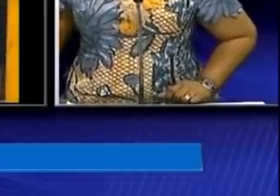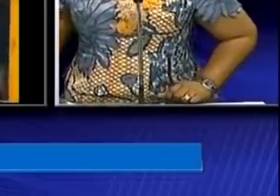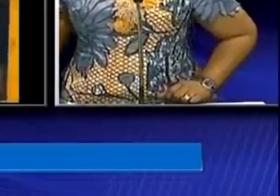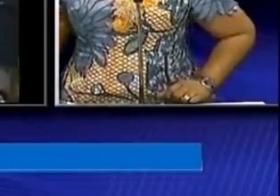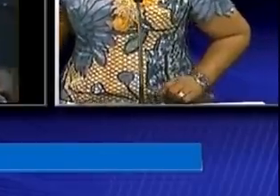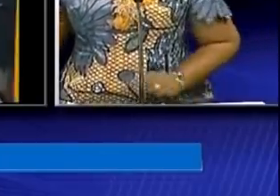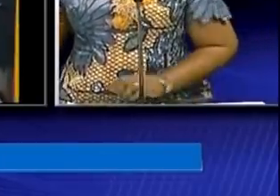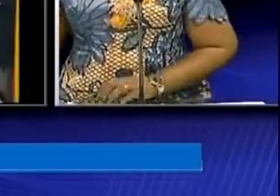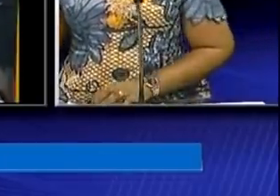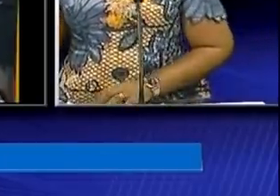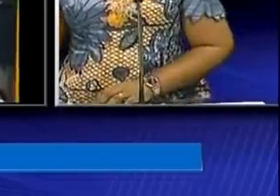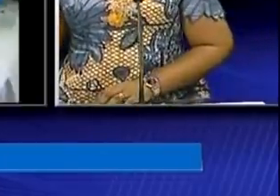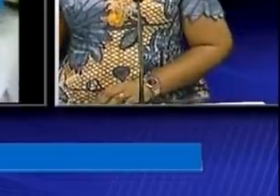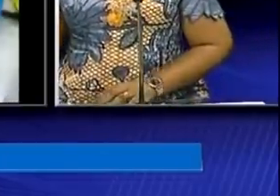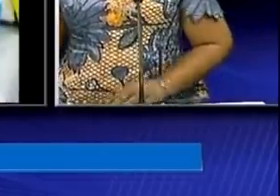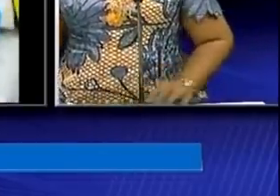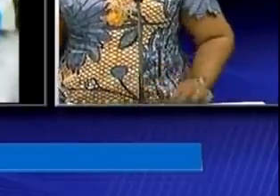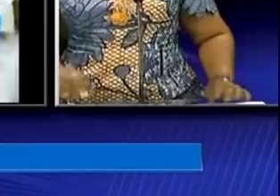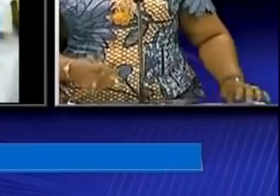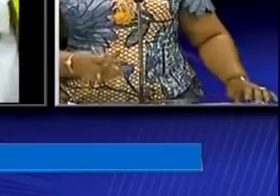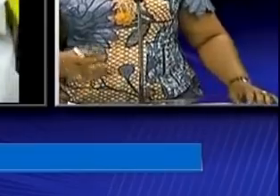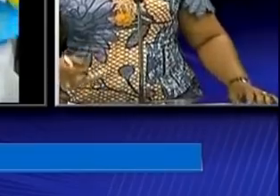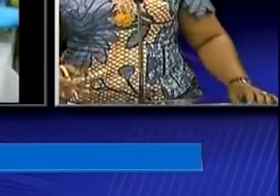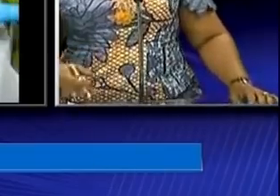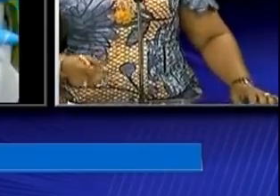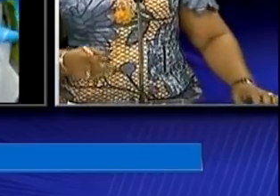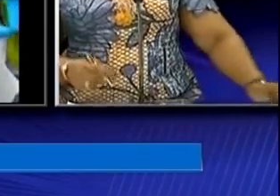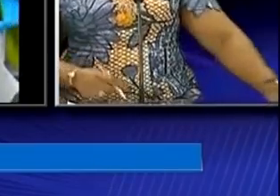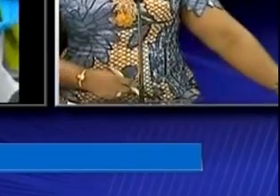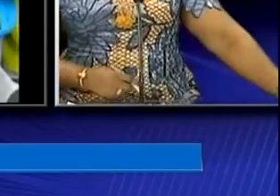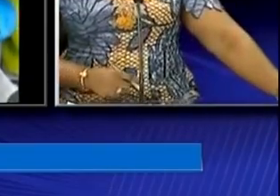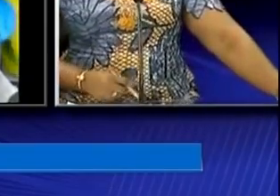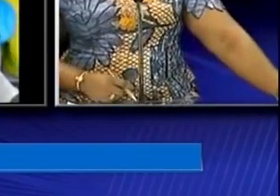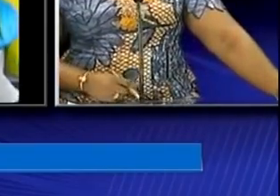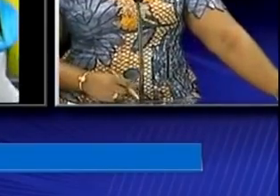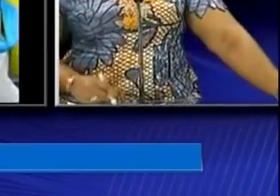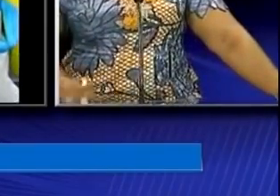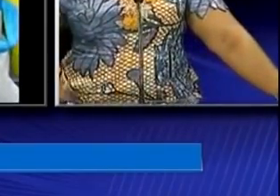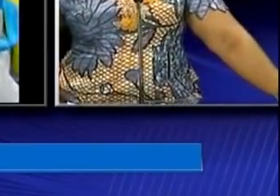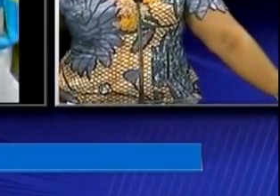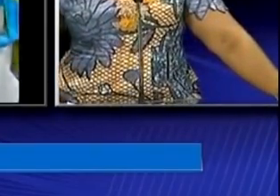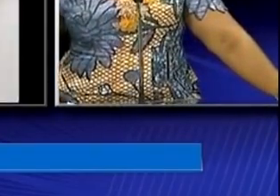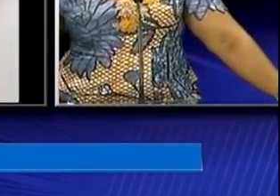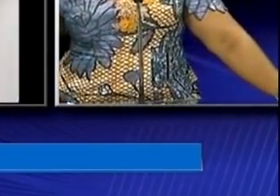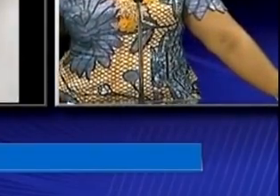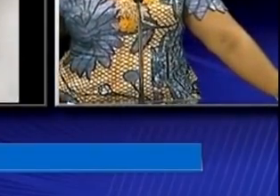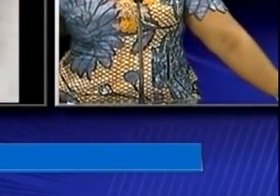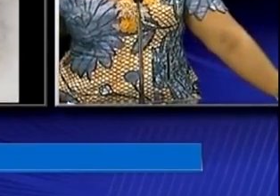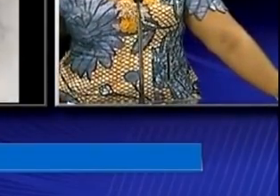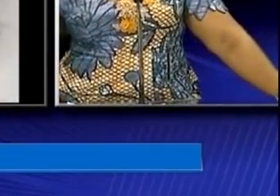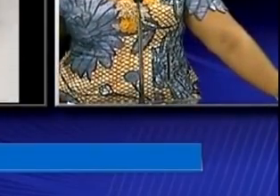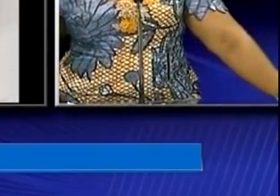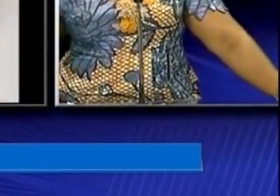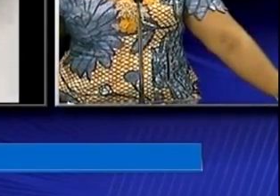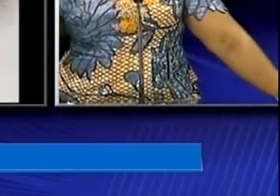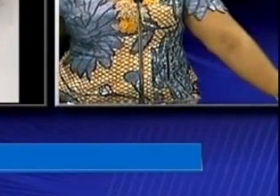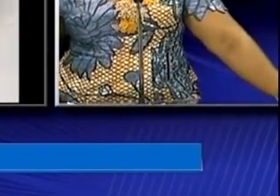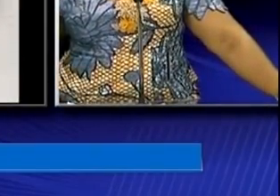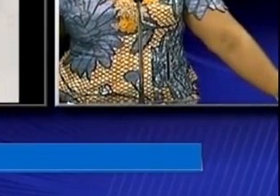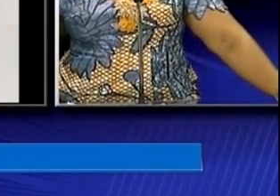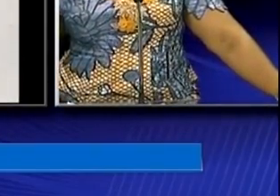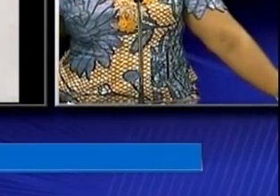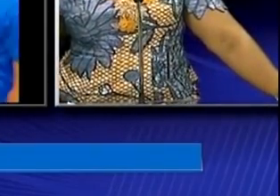République démocratique du Congo s'engage sur ce chemin avec l'inauguration ce jour de l'usine de recyclage de bouteilles en